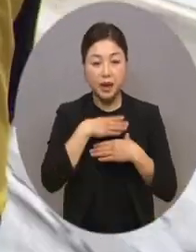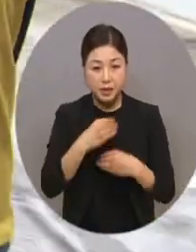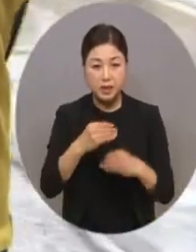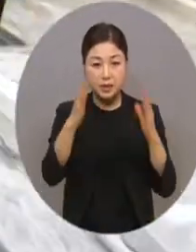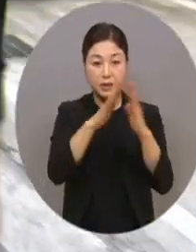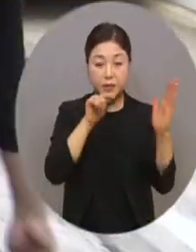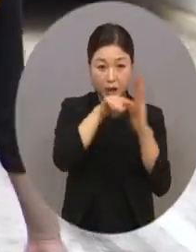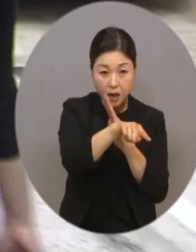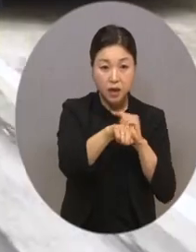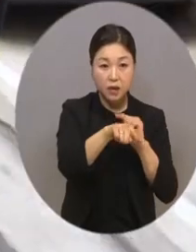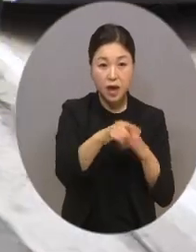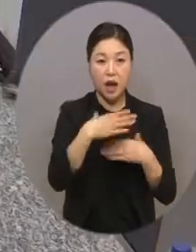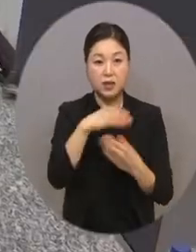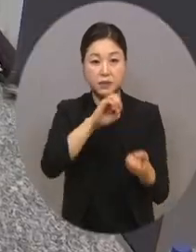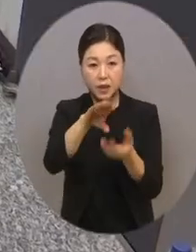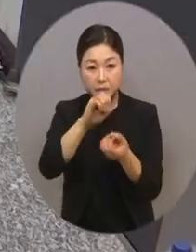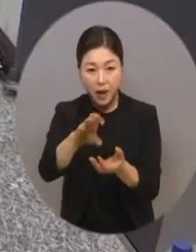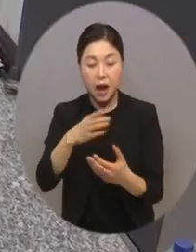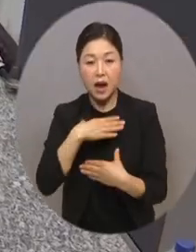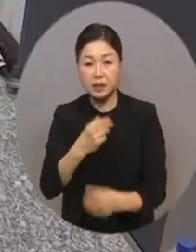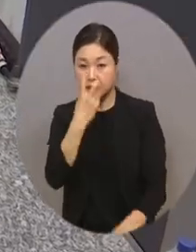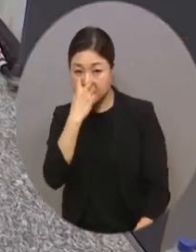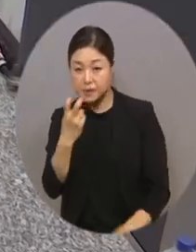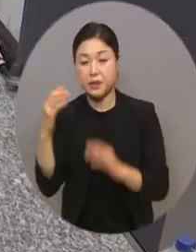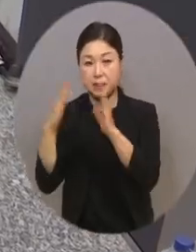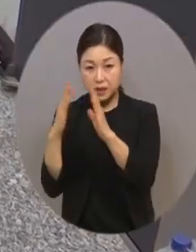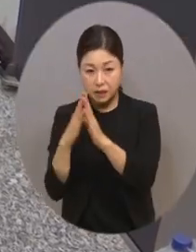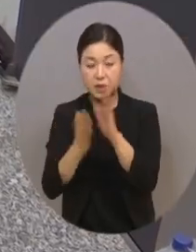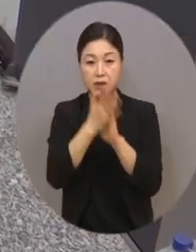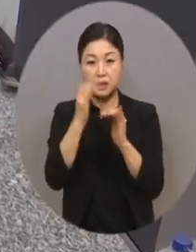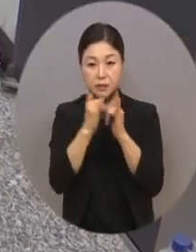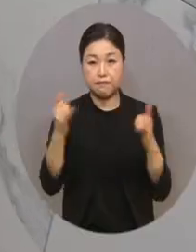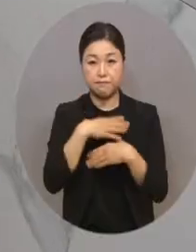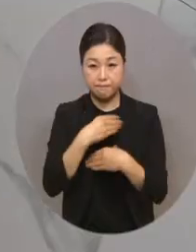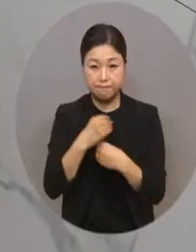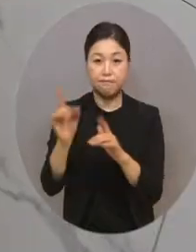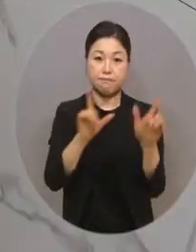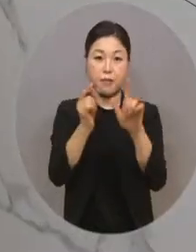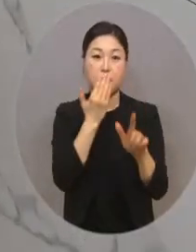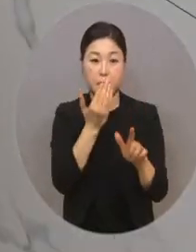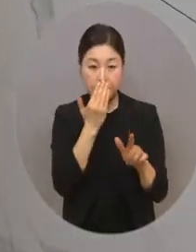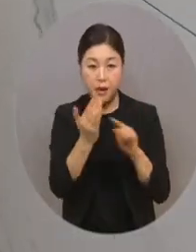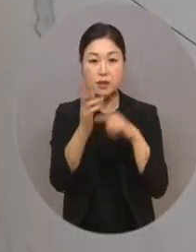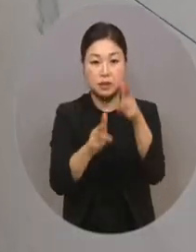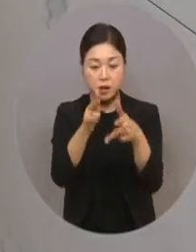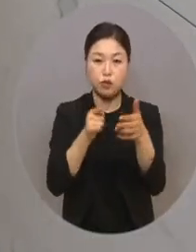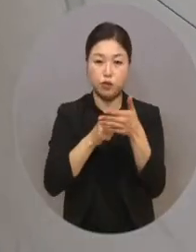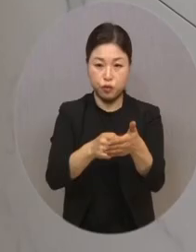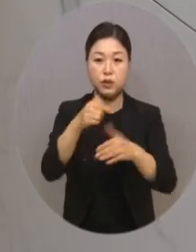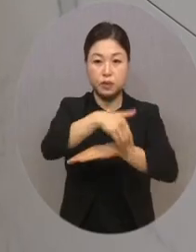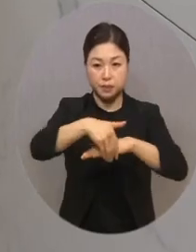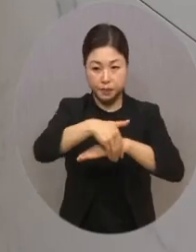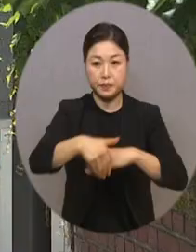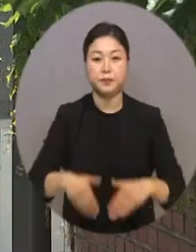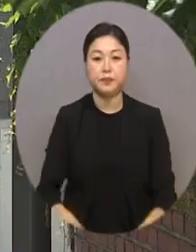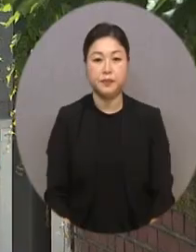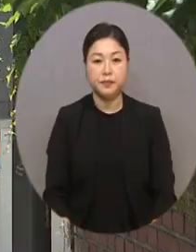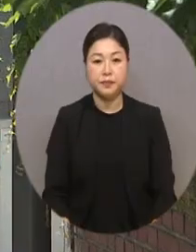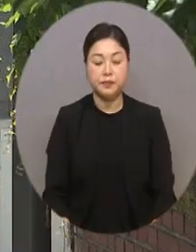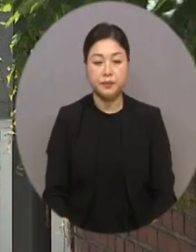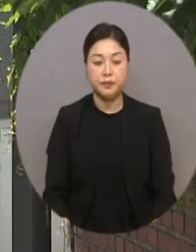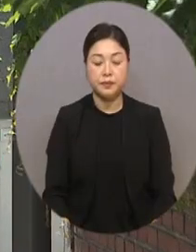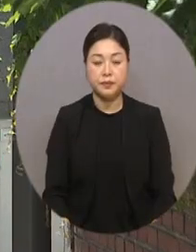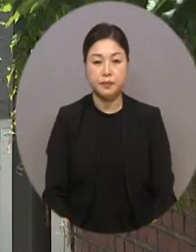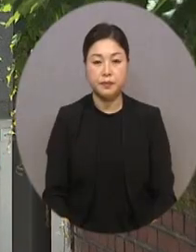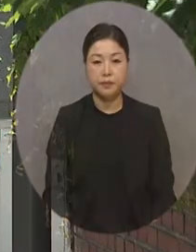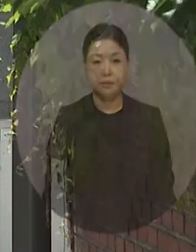스카우트 안심 택배함 안심 지키미 집 등 시민들이 안심하고 생활할 수 있는 사업을 추진할 예정입니다 복지